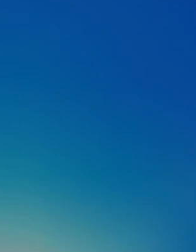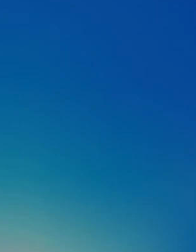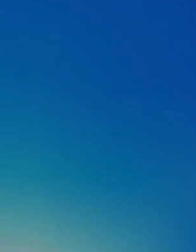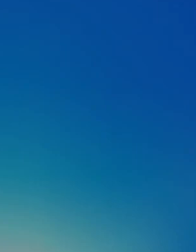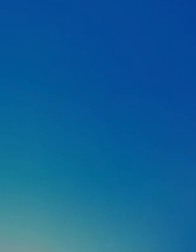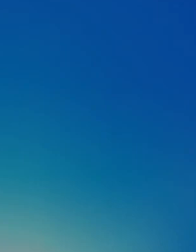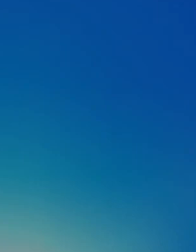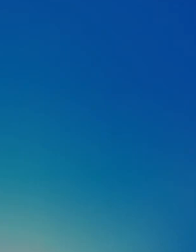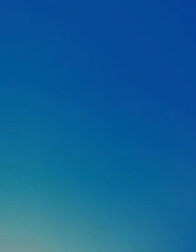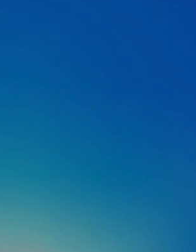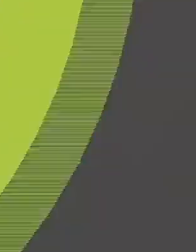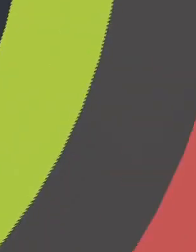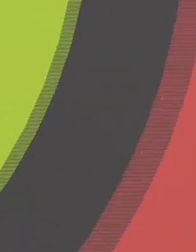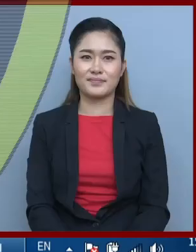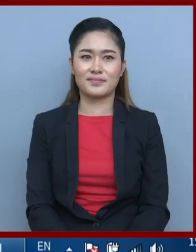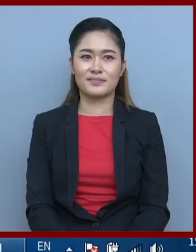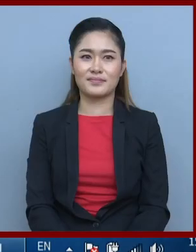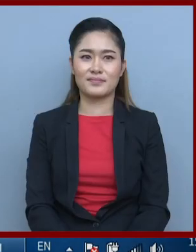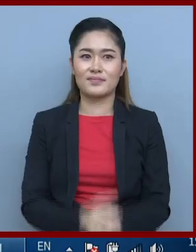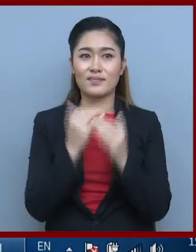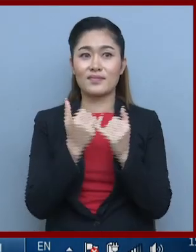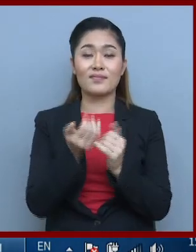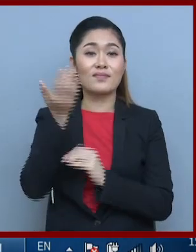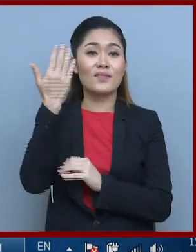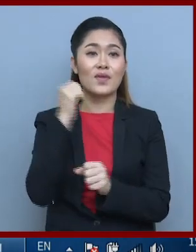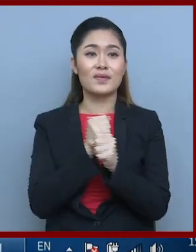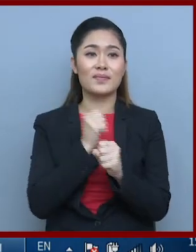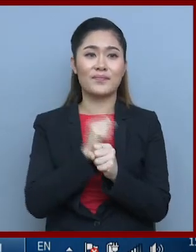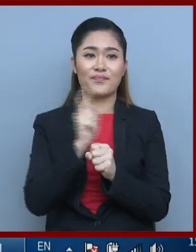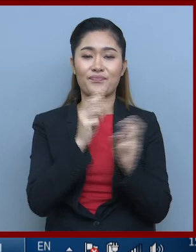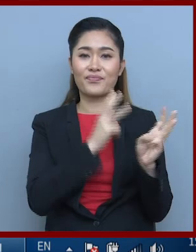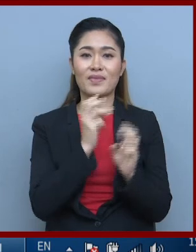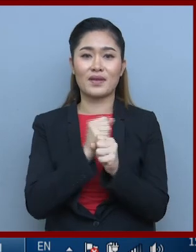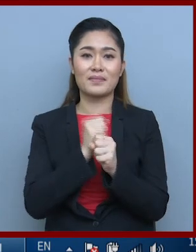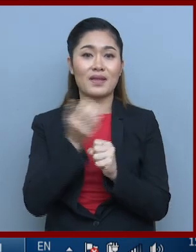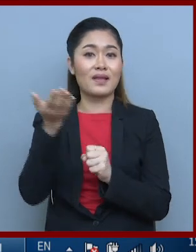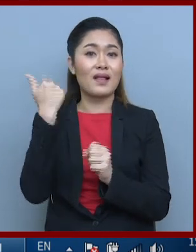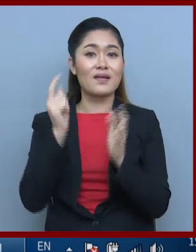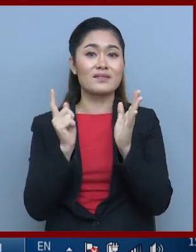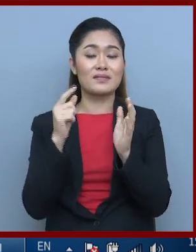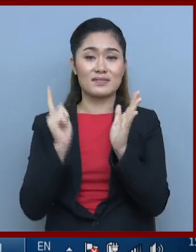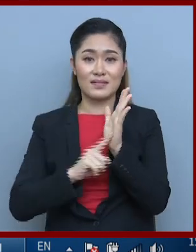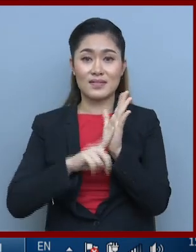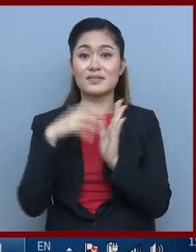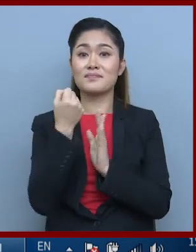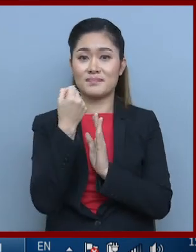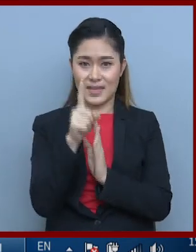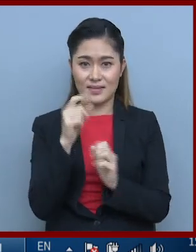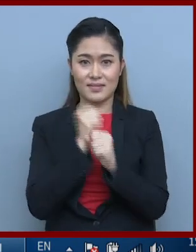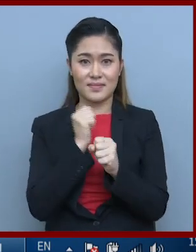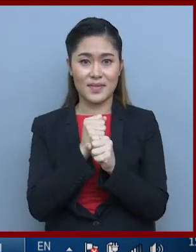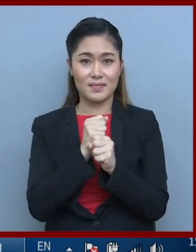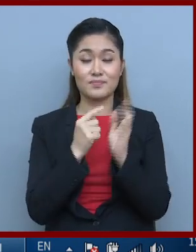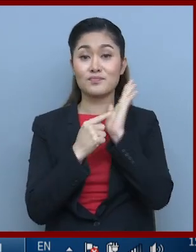พี่น้อง ในครั้งก่อนนะครับเราถึงทำถึงใบงานที่11คราวนี้เราจะมาทำง